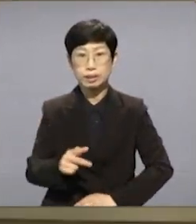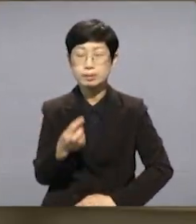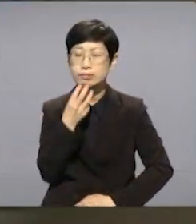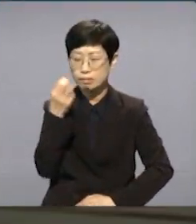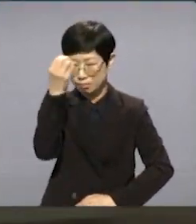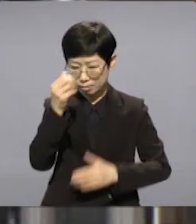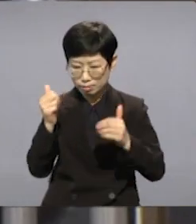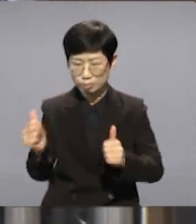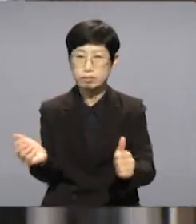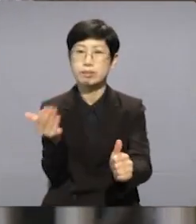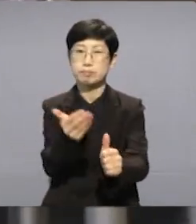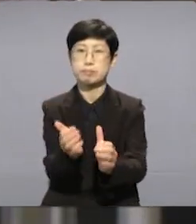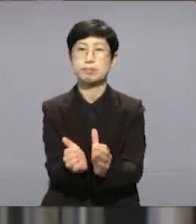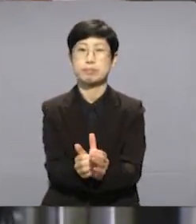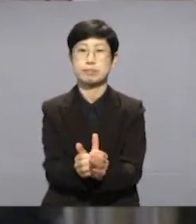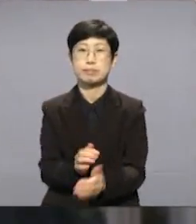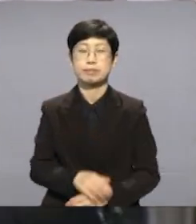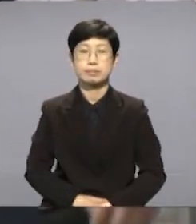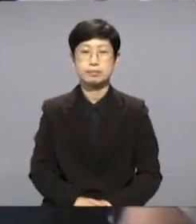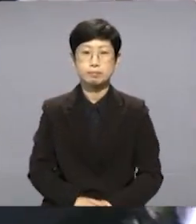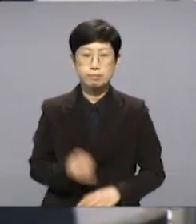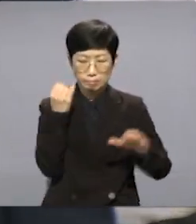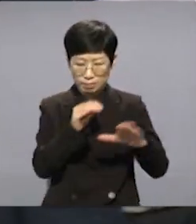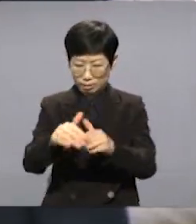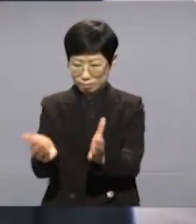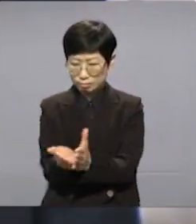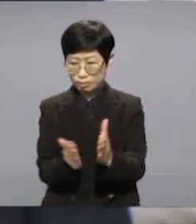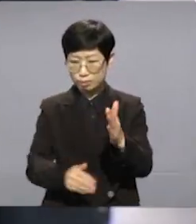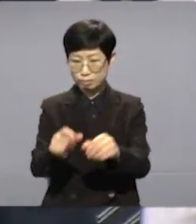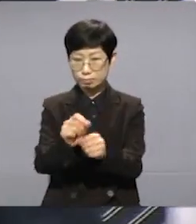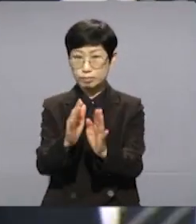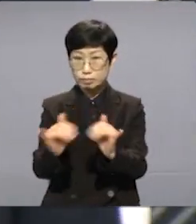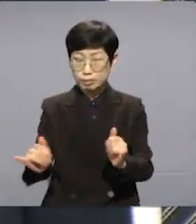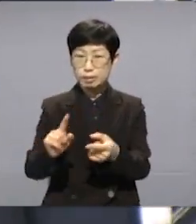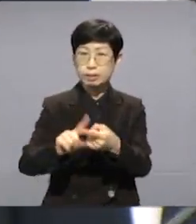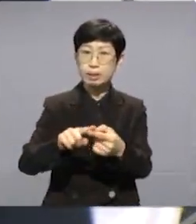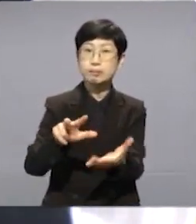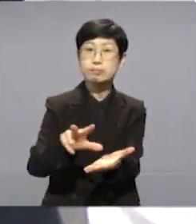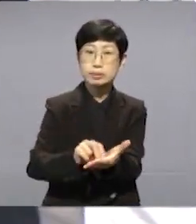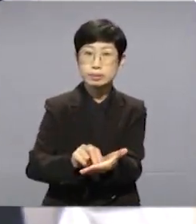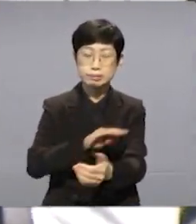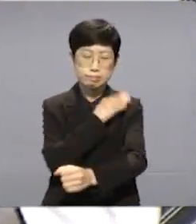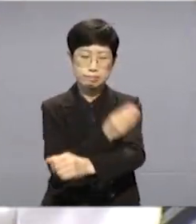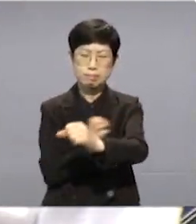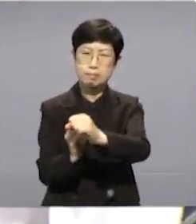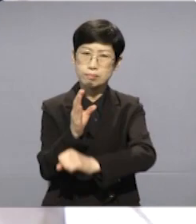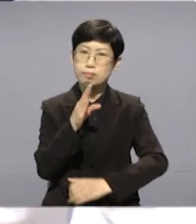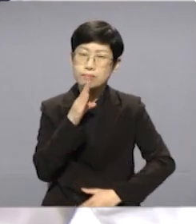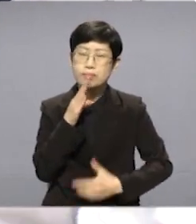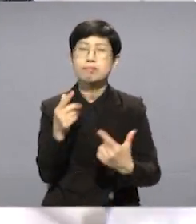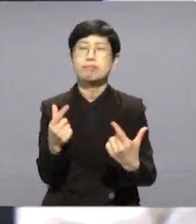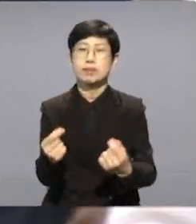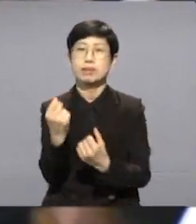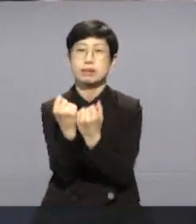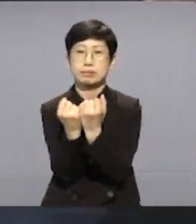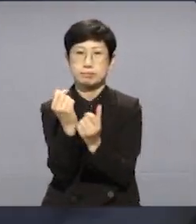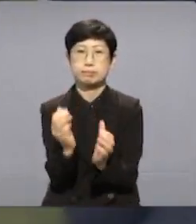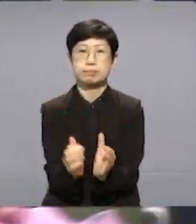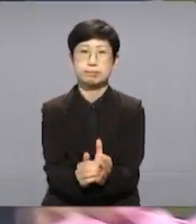돌려보냈습니다. 재판부는 해양수산부 공무원에 대한 부분은 직권남용에 해당한다고 볼 여지가 있다고